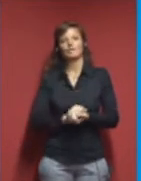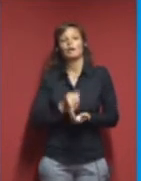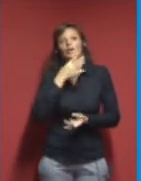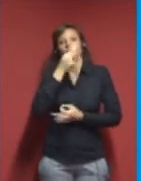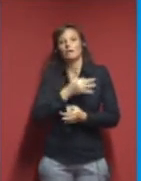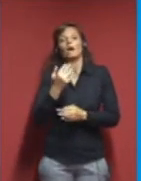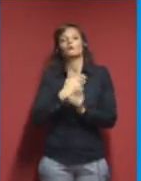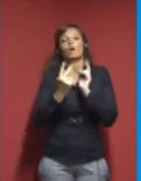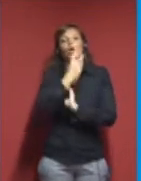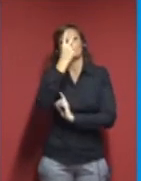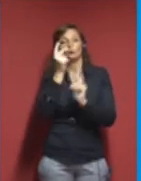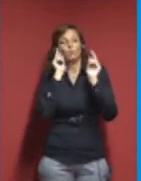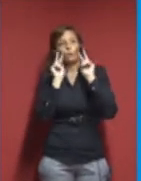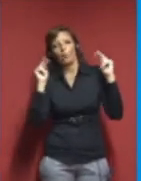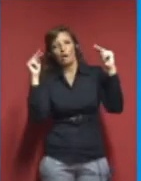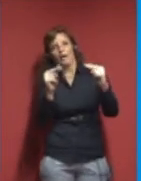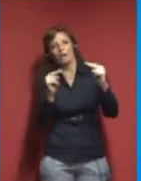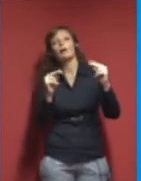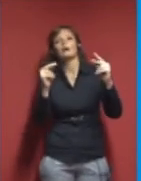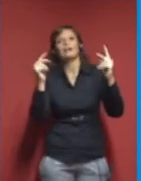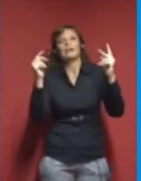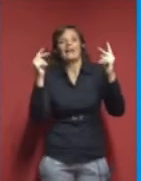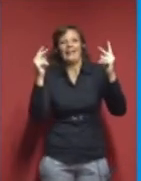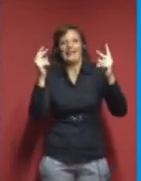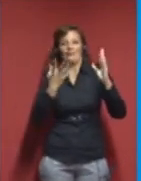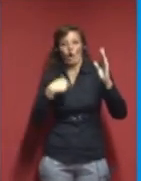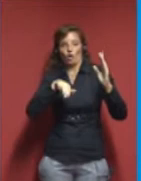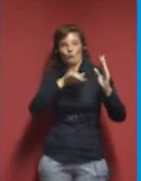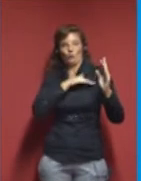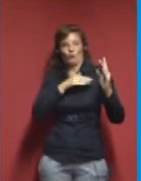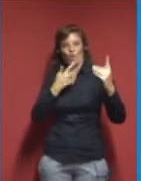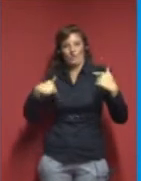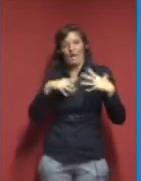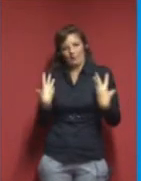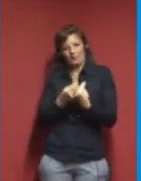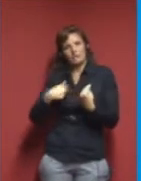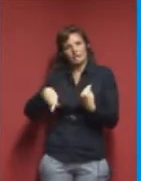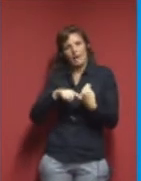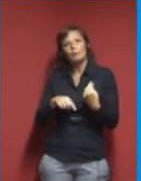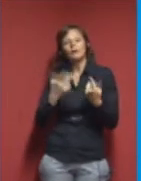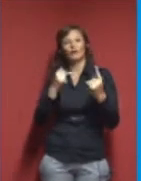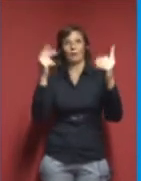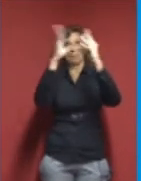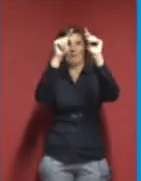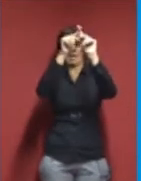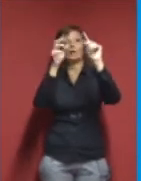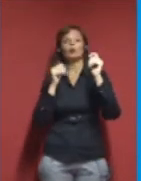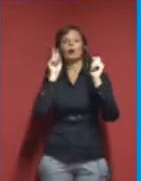Quindi ci sono due prospettive che i miei studenti ed io abbiamo adottato rispetto al making.